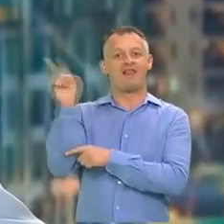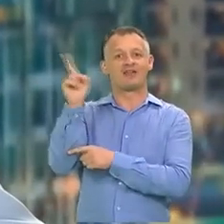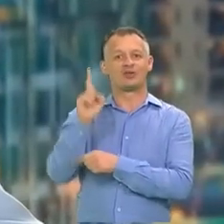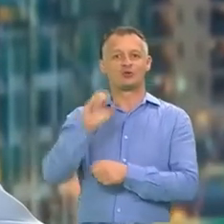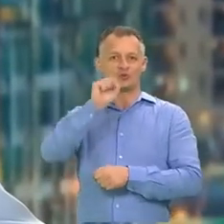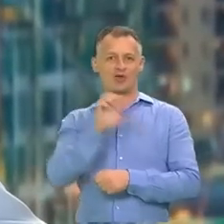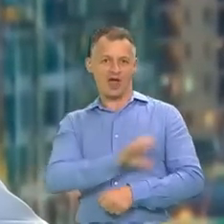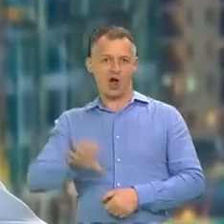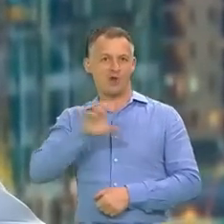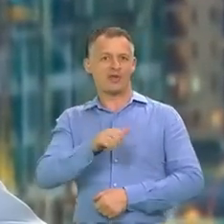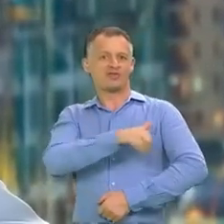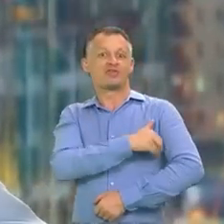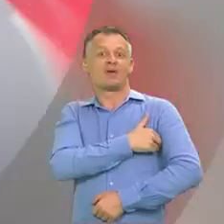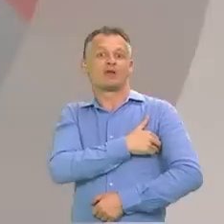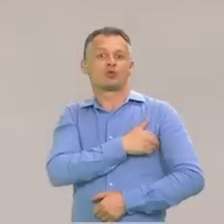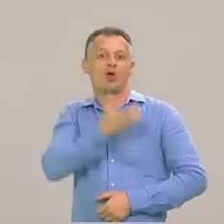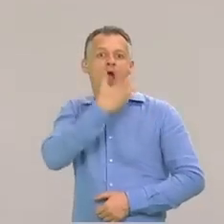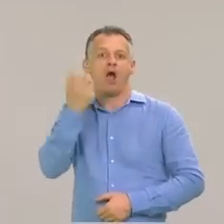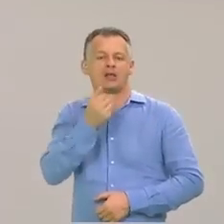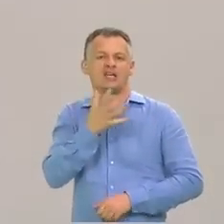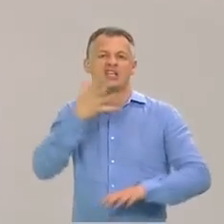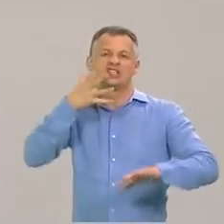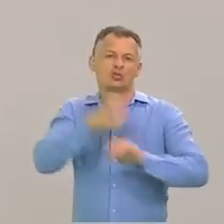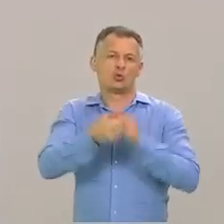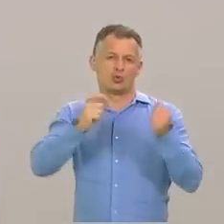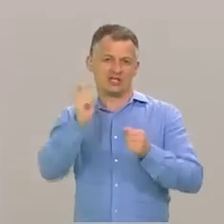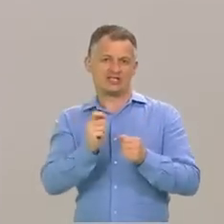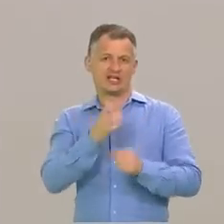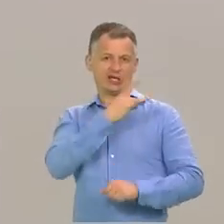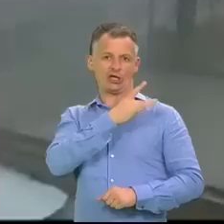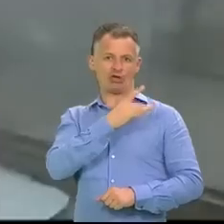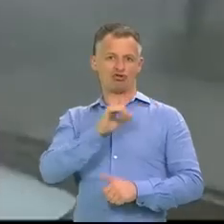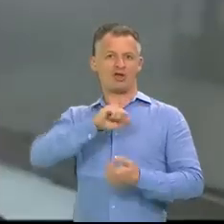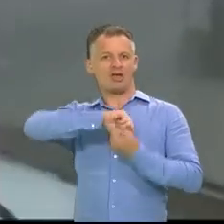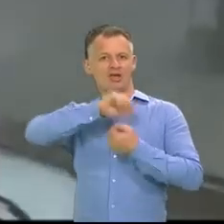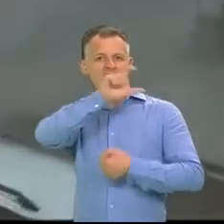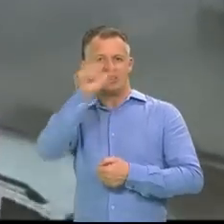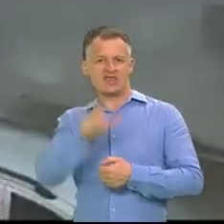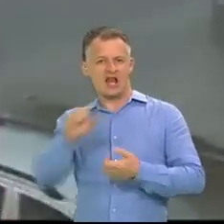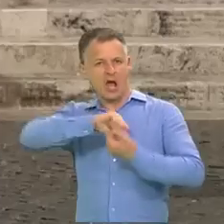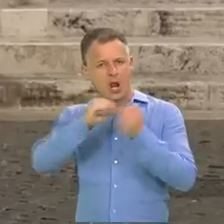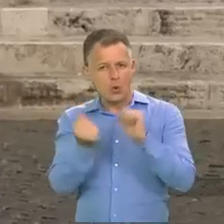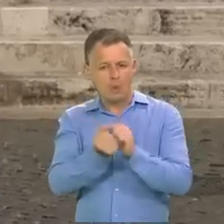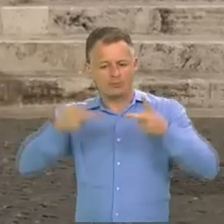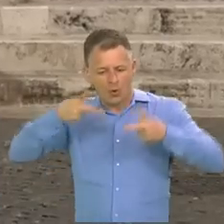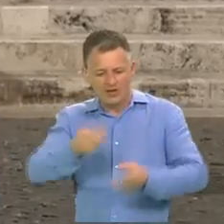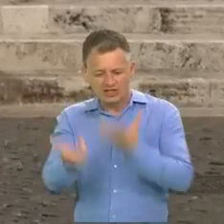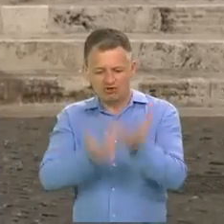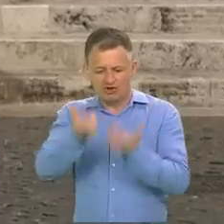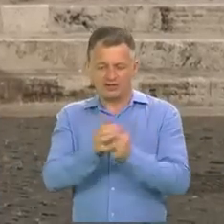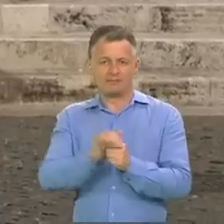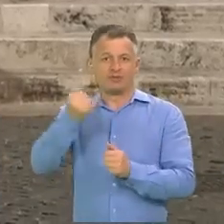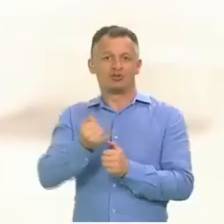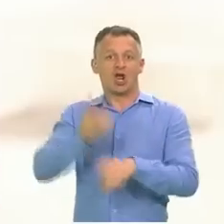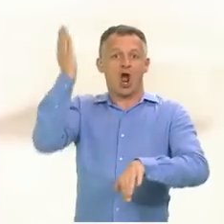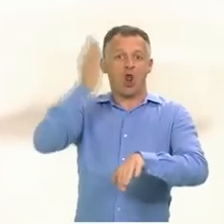sudul Europei, temperaturile istorice pârjolesc țări întregi. Grecia și Italia se luptă în continuare cu incendiile și, ca și cum nu era de ajuns,